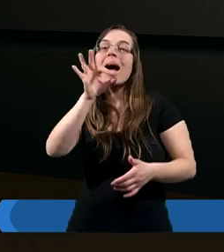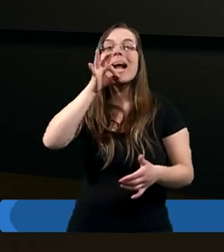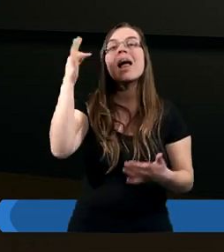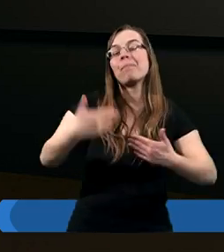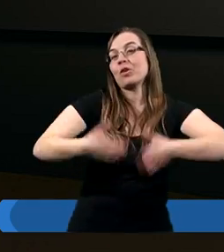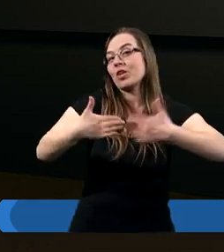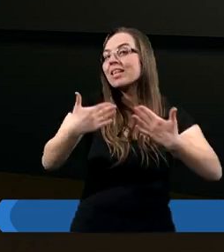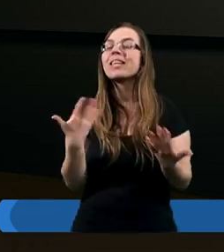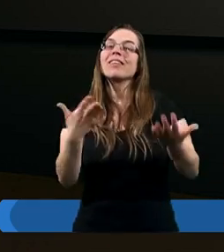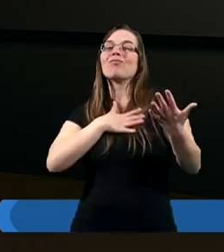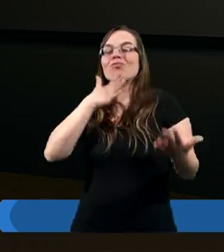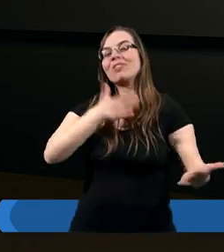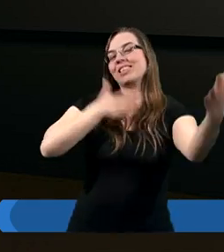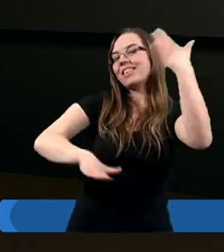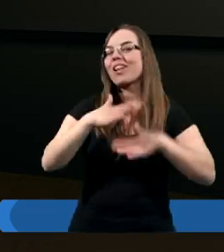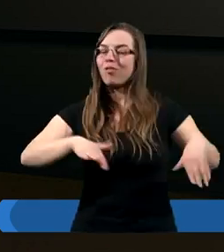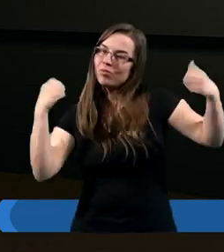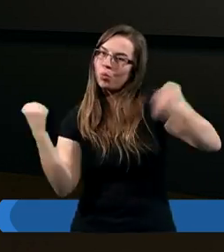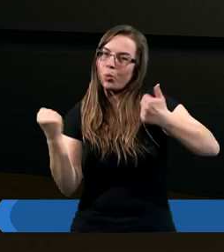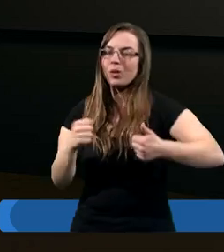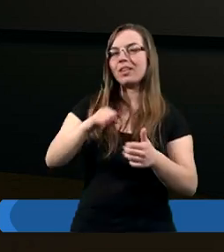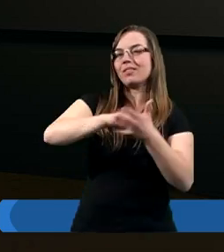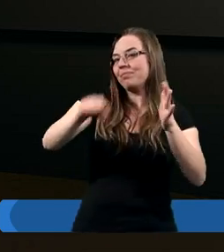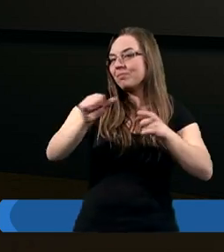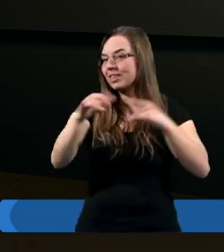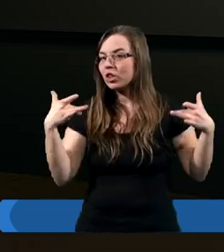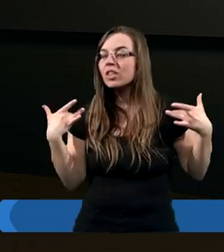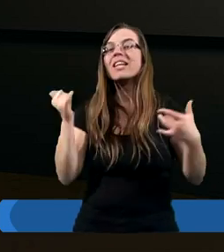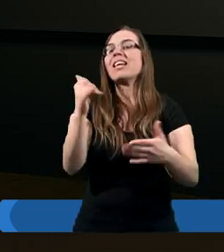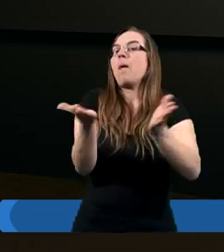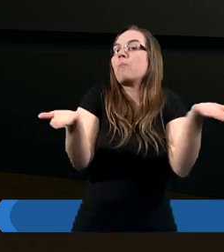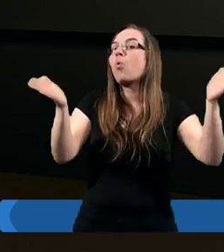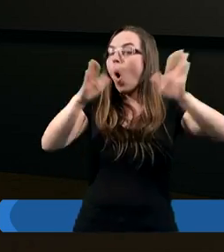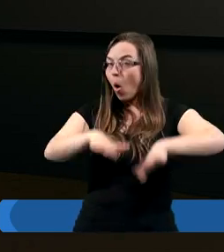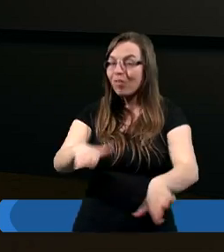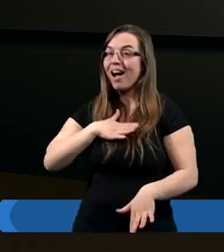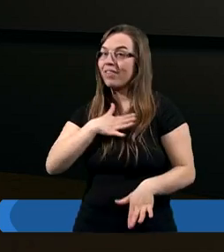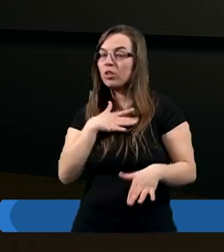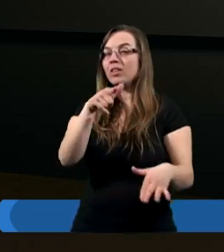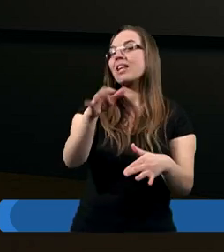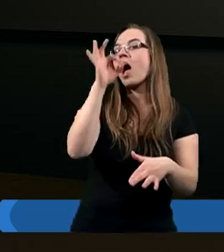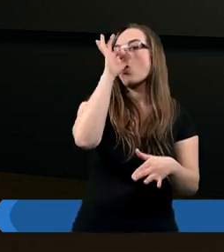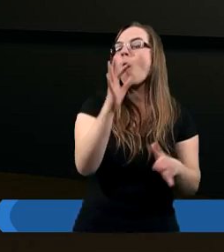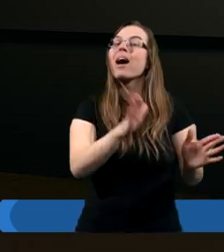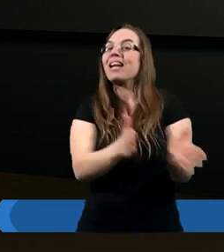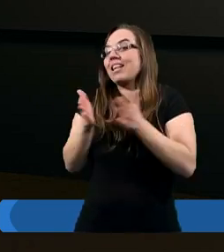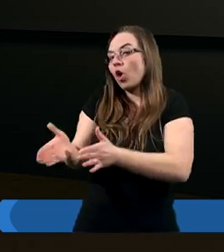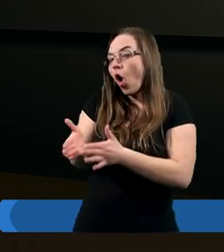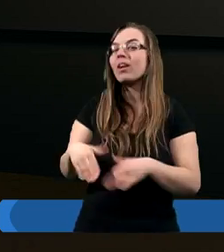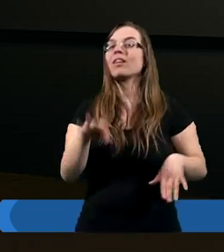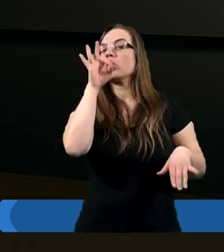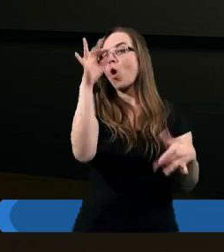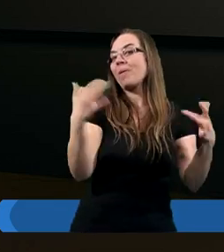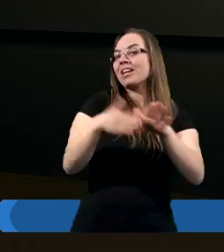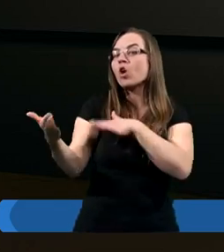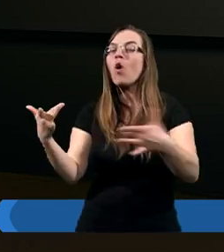dni, ten jest bardziej zadowolony z życia, ten bardziej odczuwa to błogosławieństwo tej dobrej